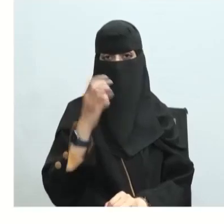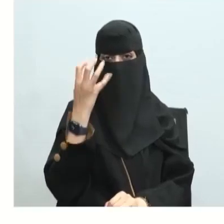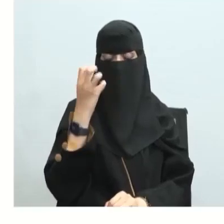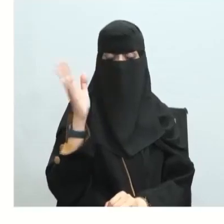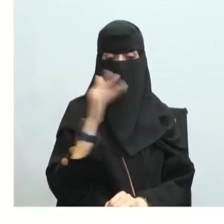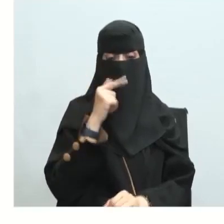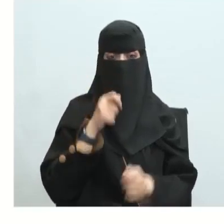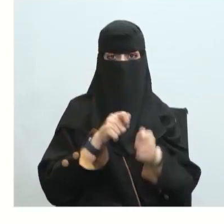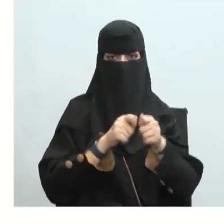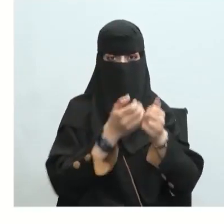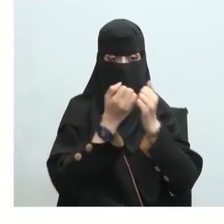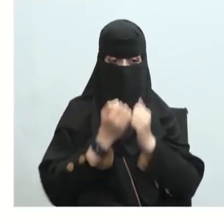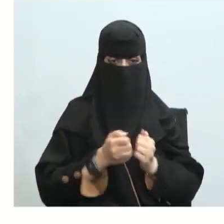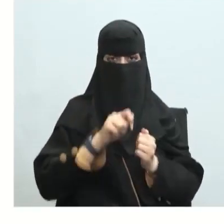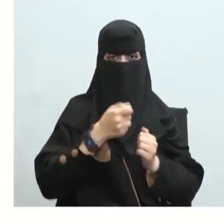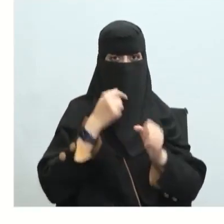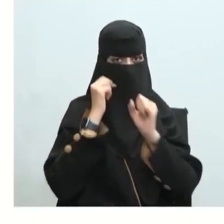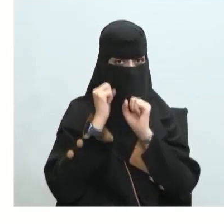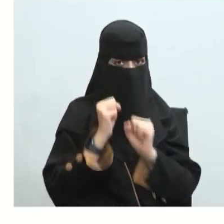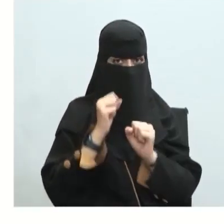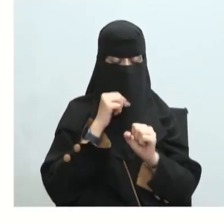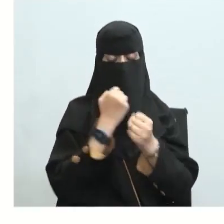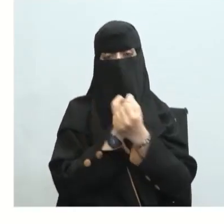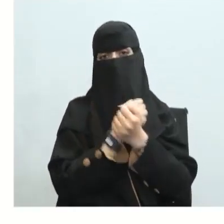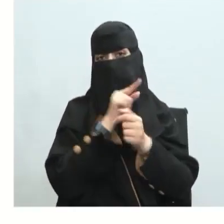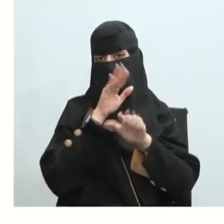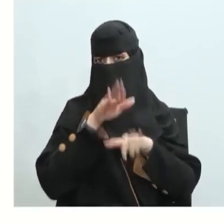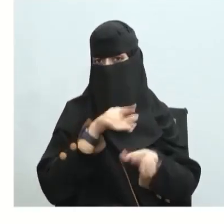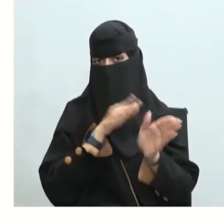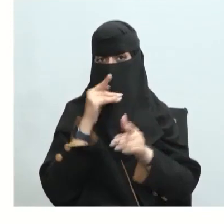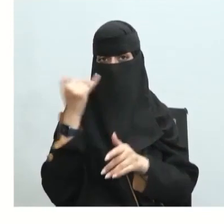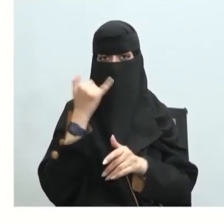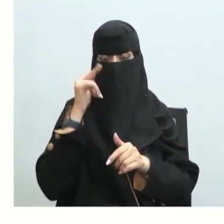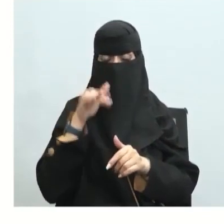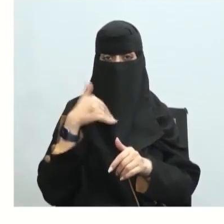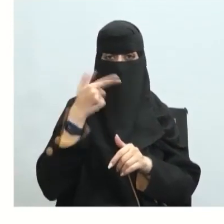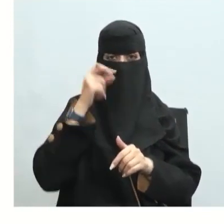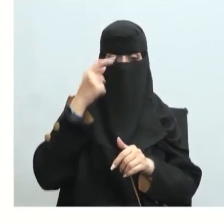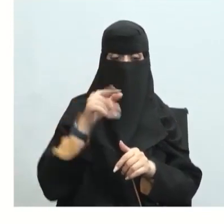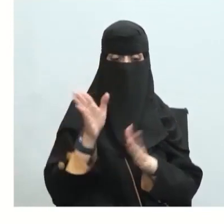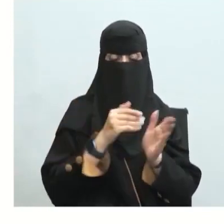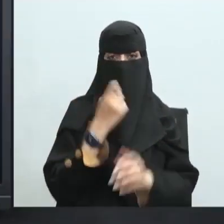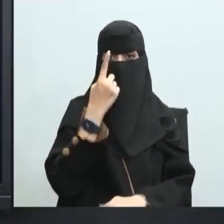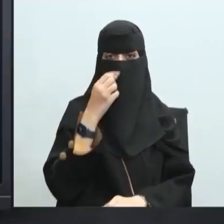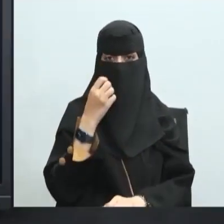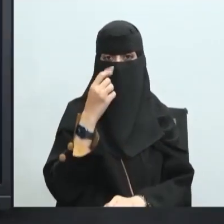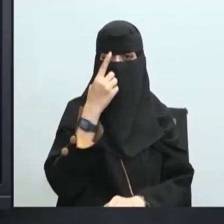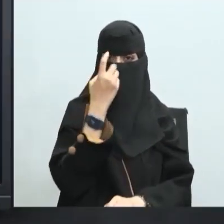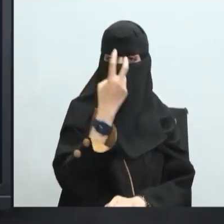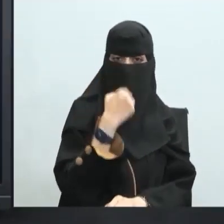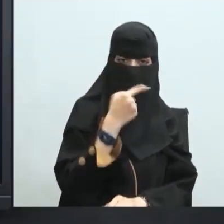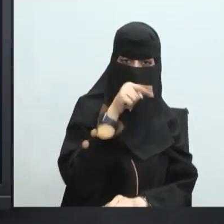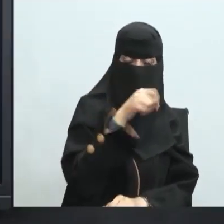وندخل هنا فرن غاز منزلي قوي وامن وهذا ايضا مهم ثم تذكر السعر قد مثلا تاتي ب